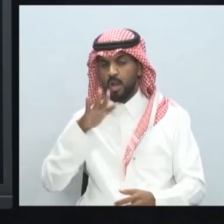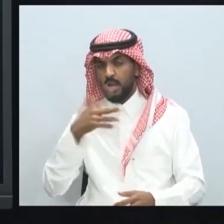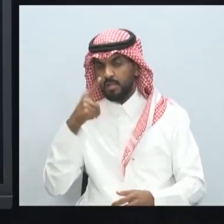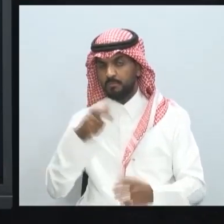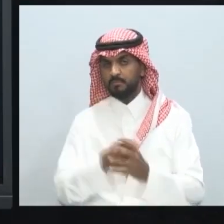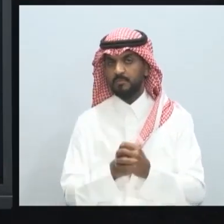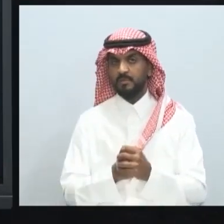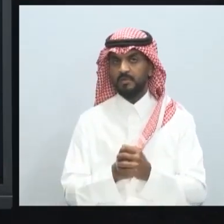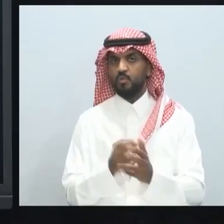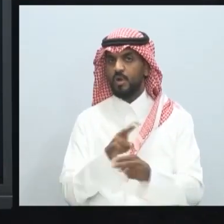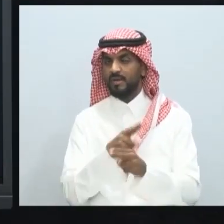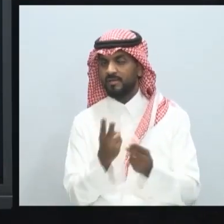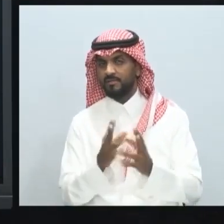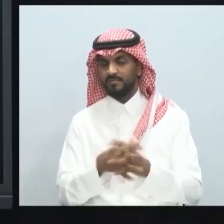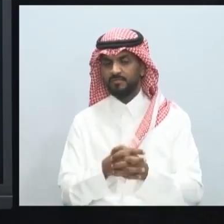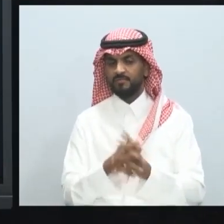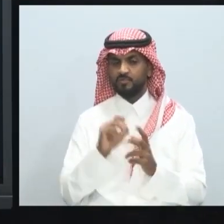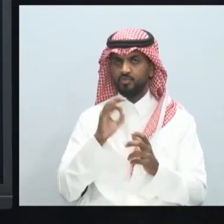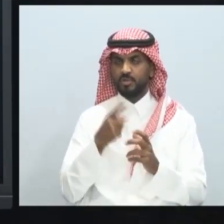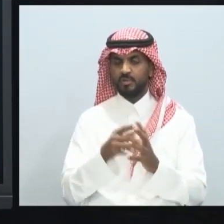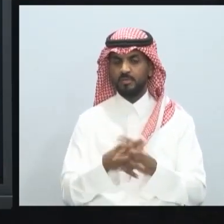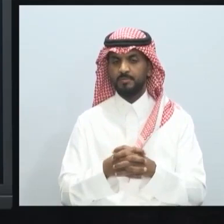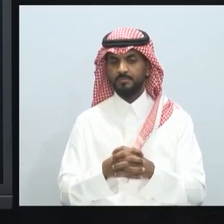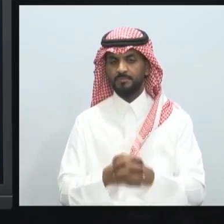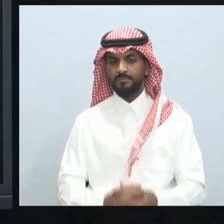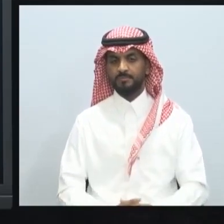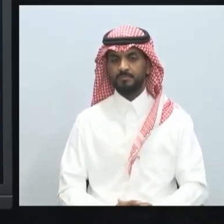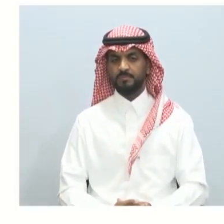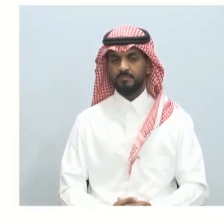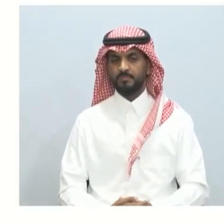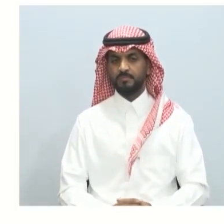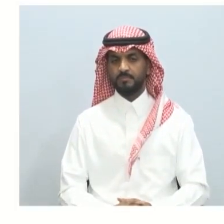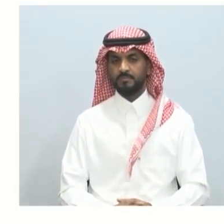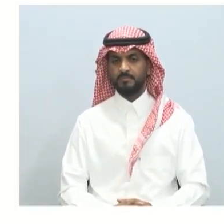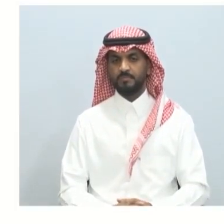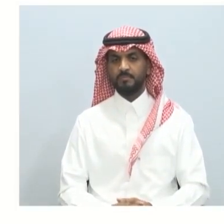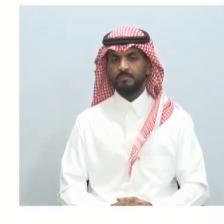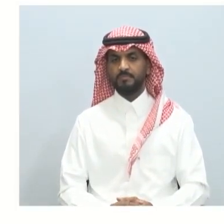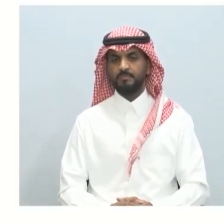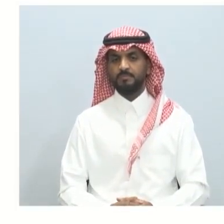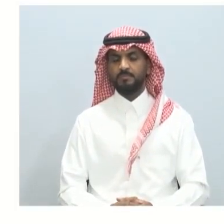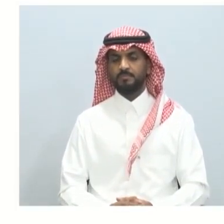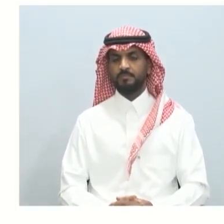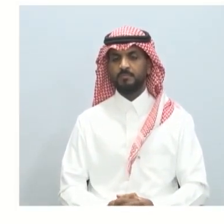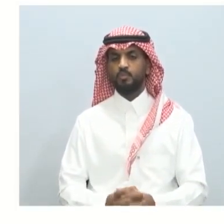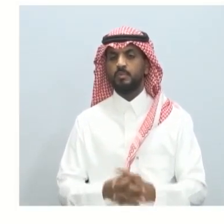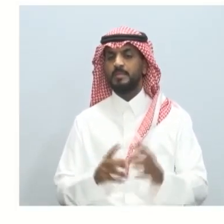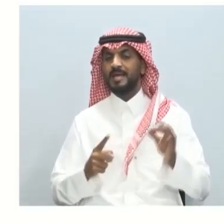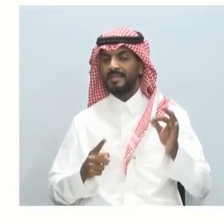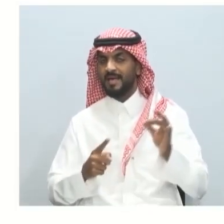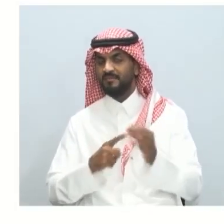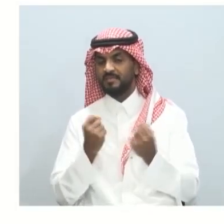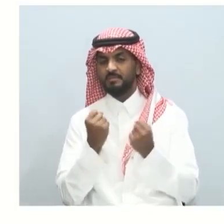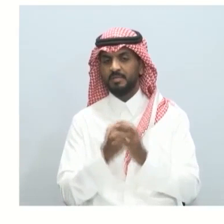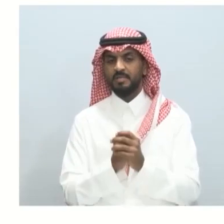في السرعه القرائيه احسنتم جميل هنا ان من اهدافك من